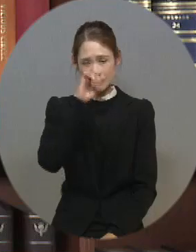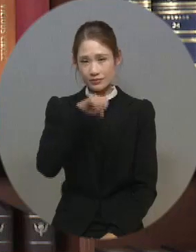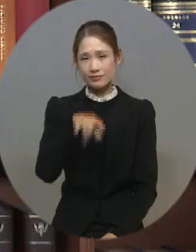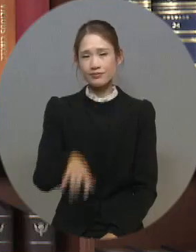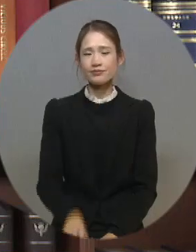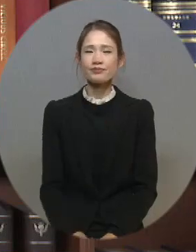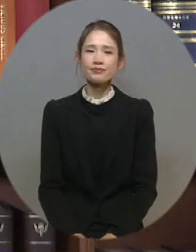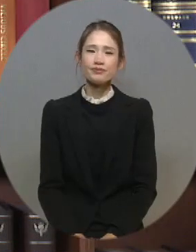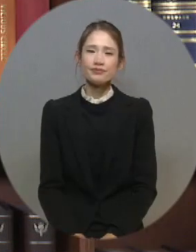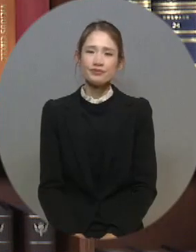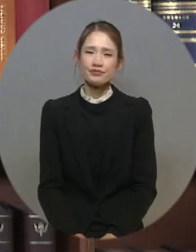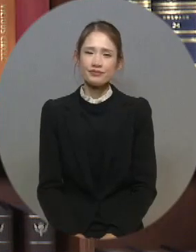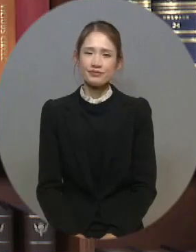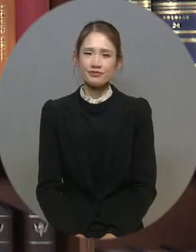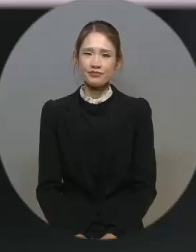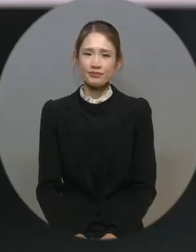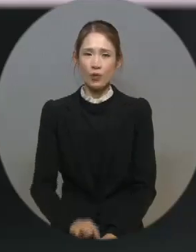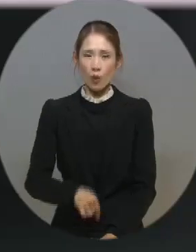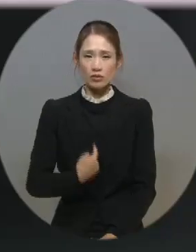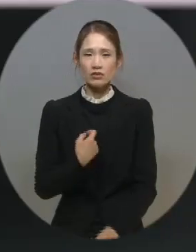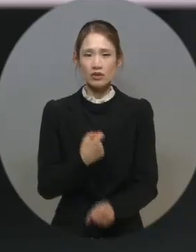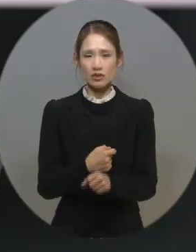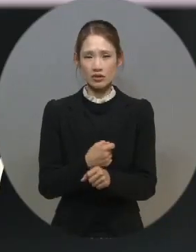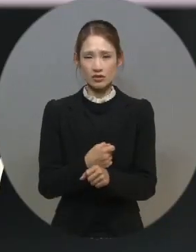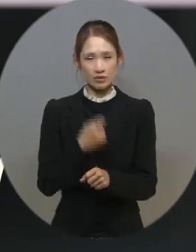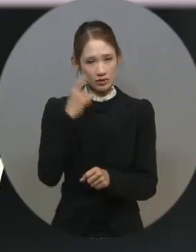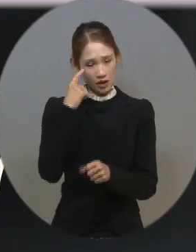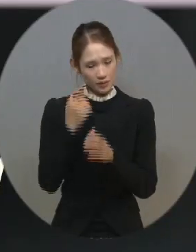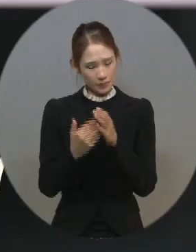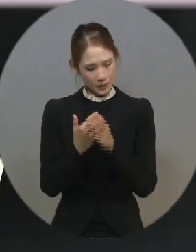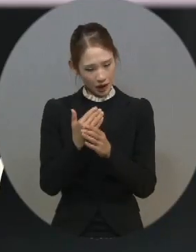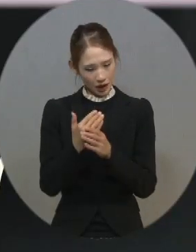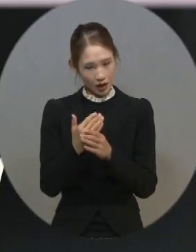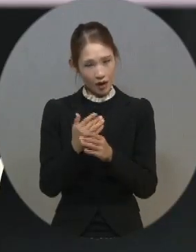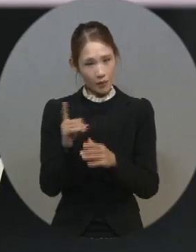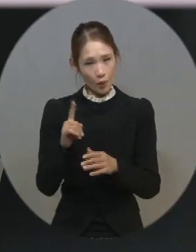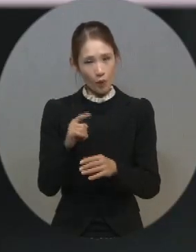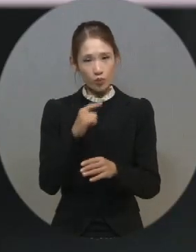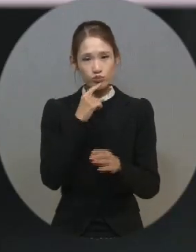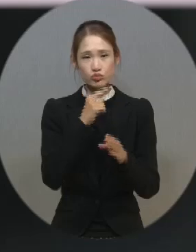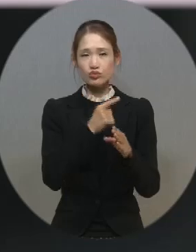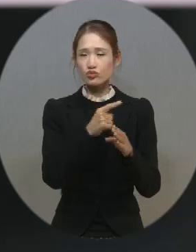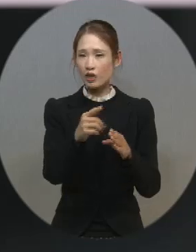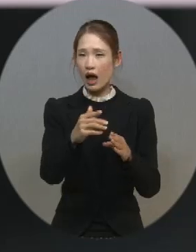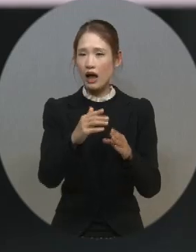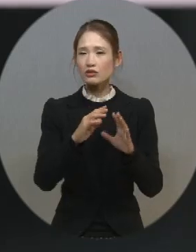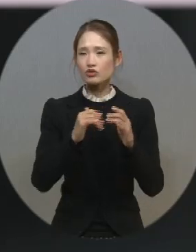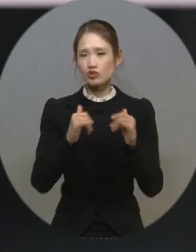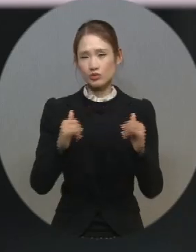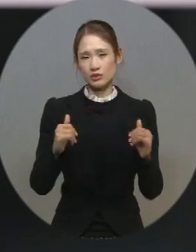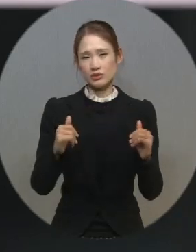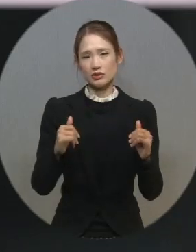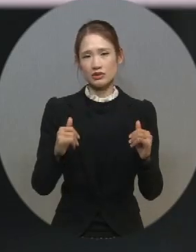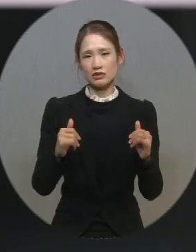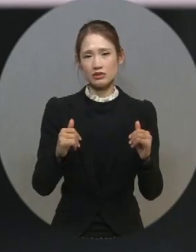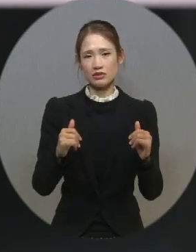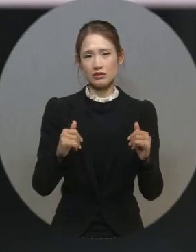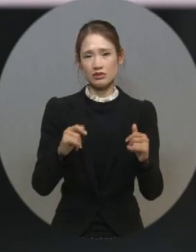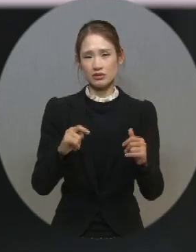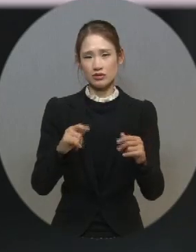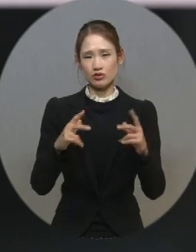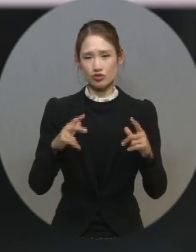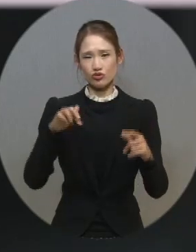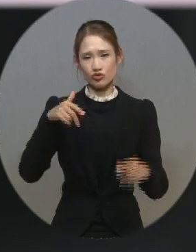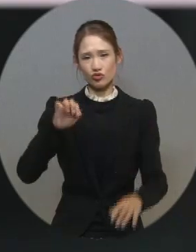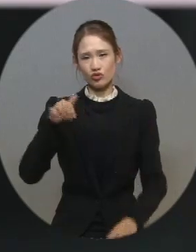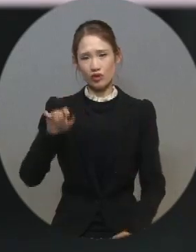혼자 하는 거니까. 그러면서 생각나는 게 북한 주민들이 이 주체사상이라는